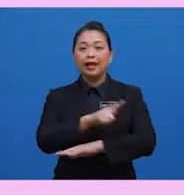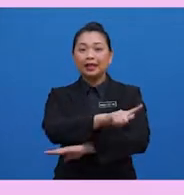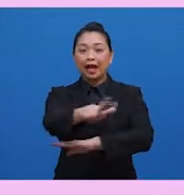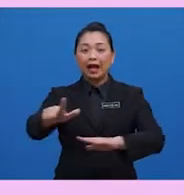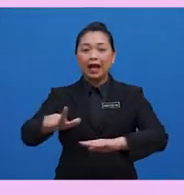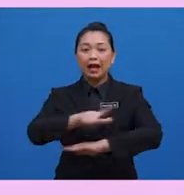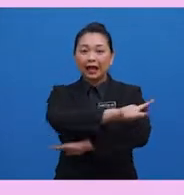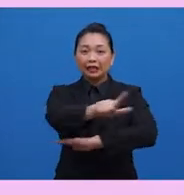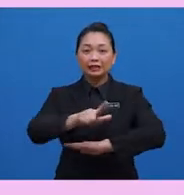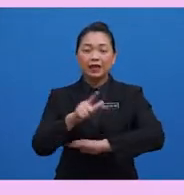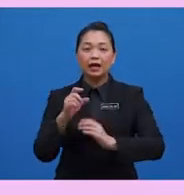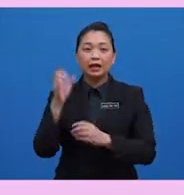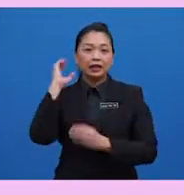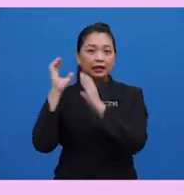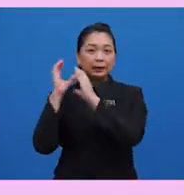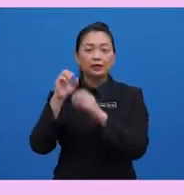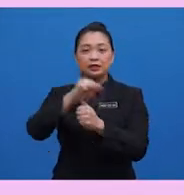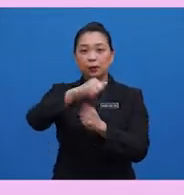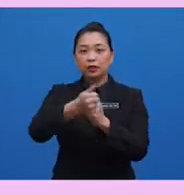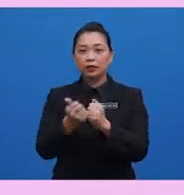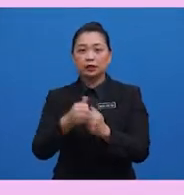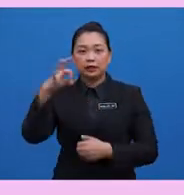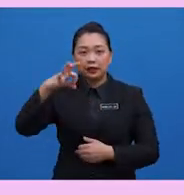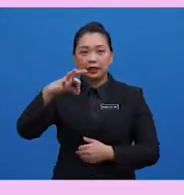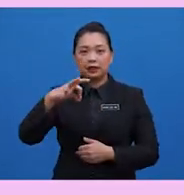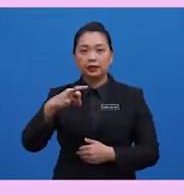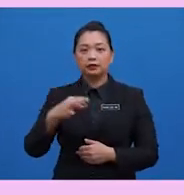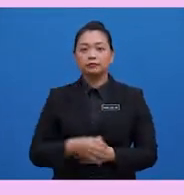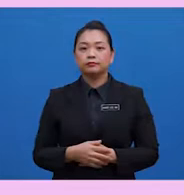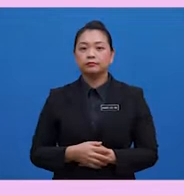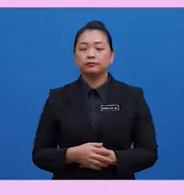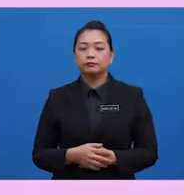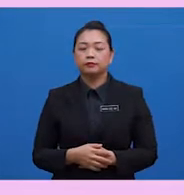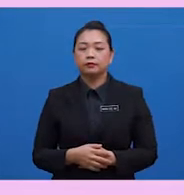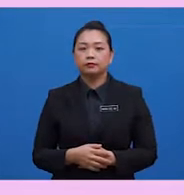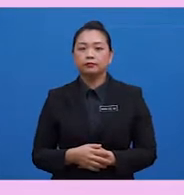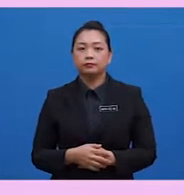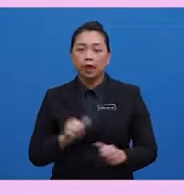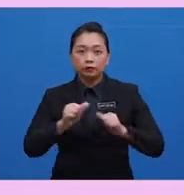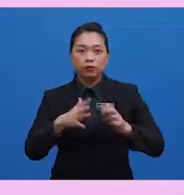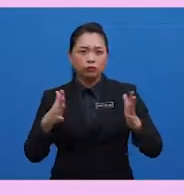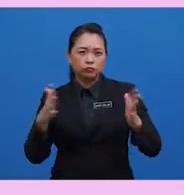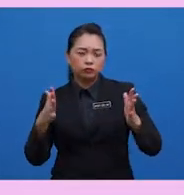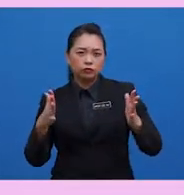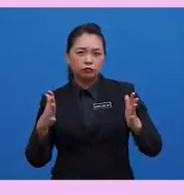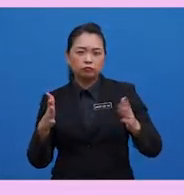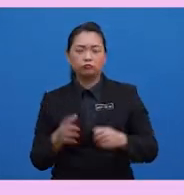teh dan sayur-sayuran. Aktiviti pembersihan hutan dalam skala yang besar ini secara tidak langsung boleh